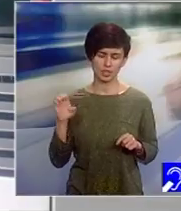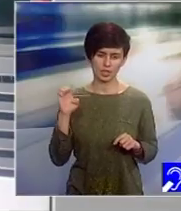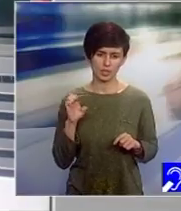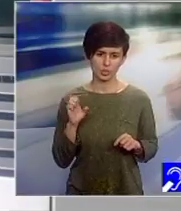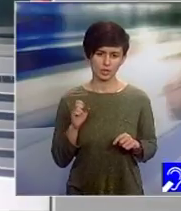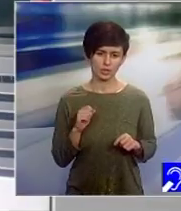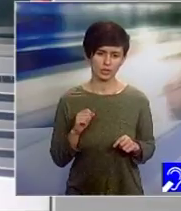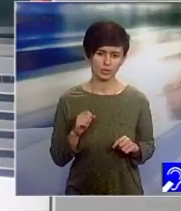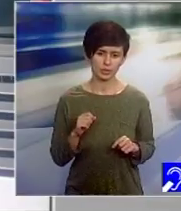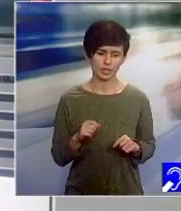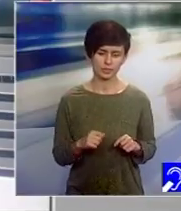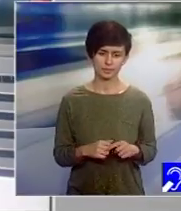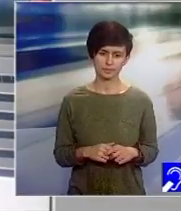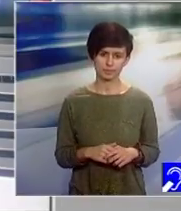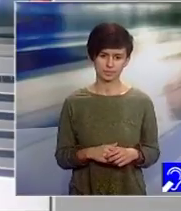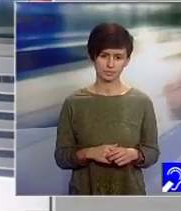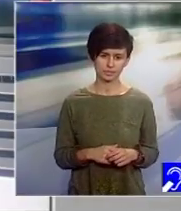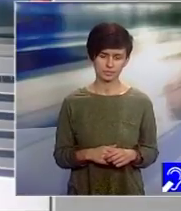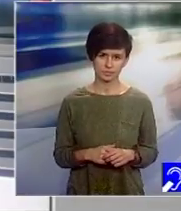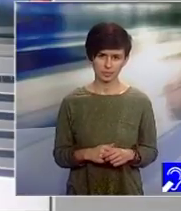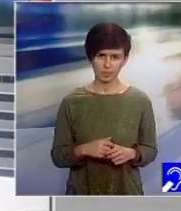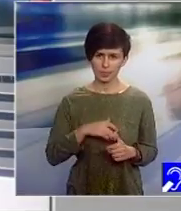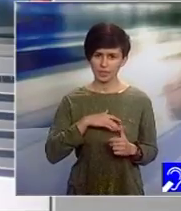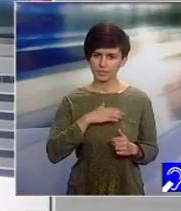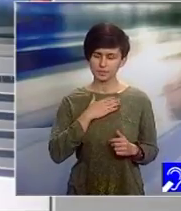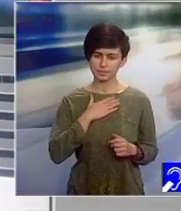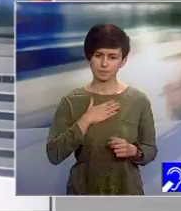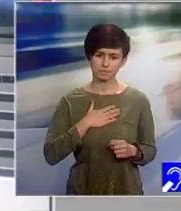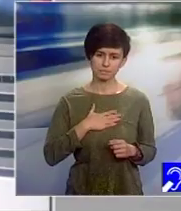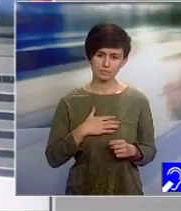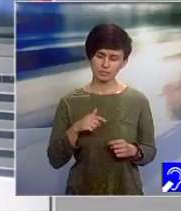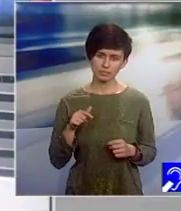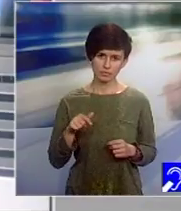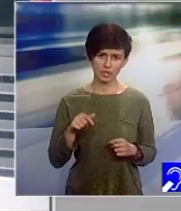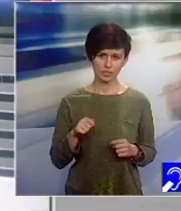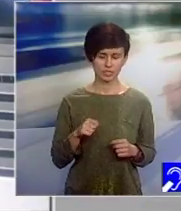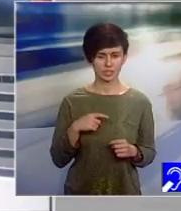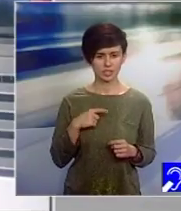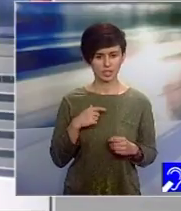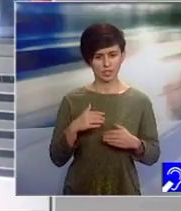altă parte, și dorința asta de a aduce aproape